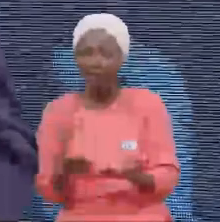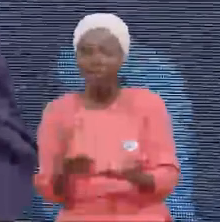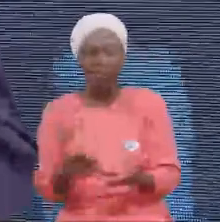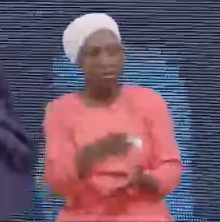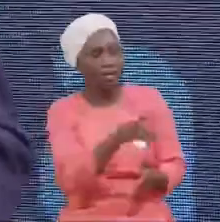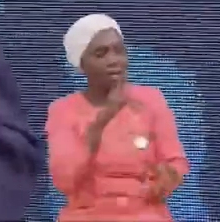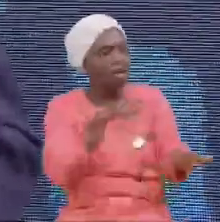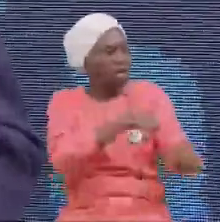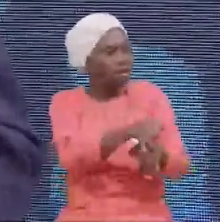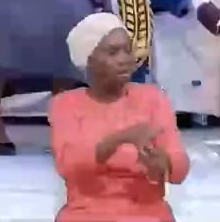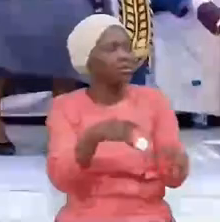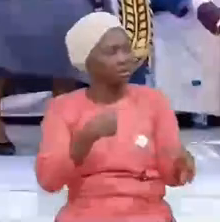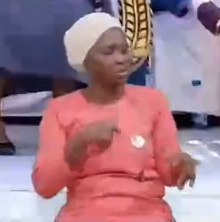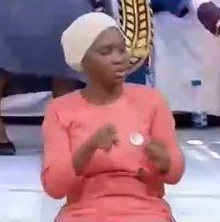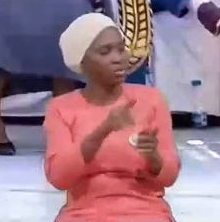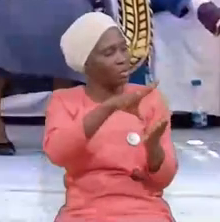Ils trompent, je trompe.